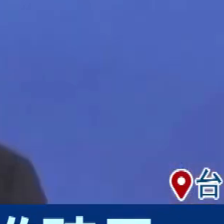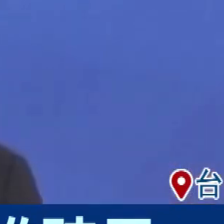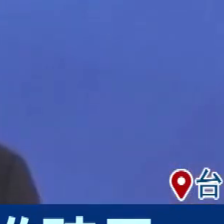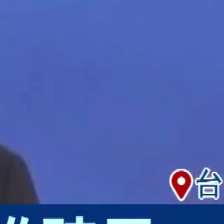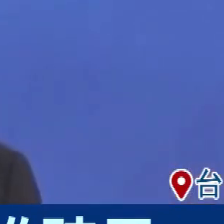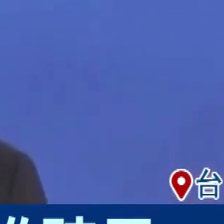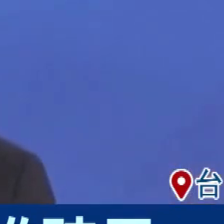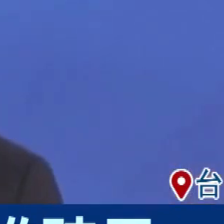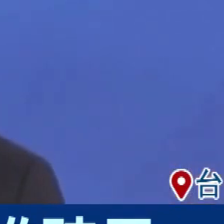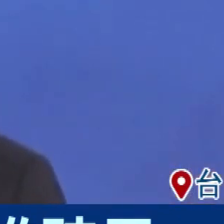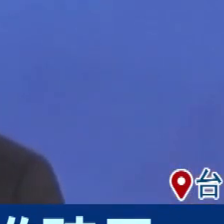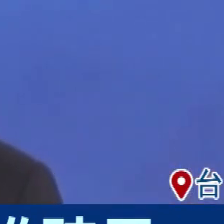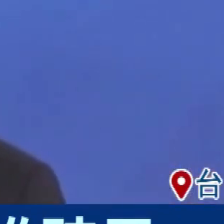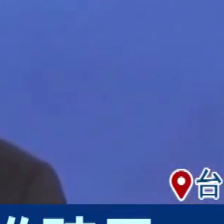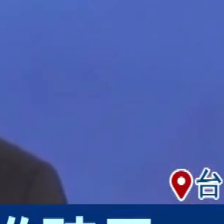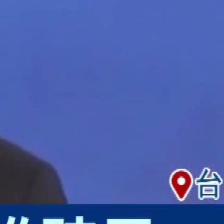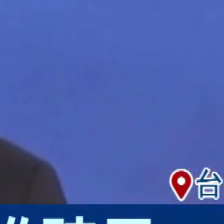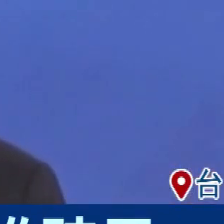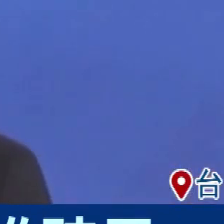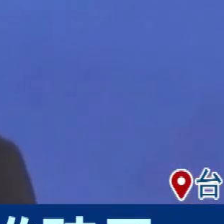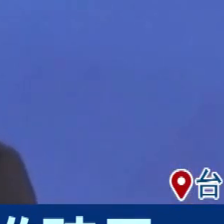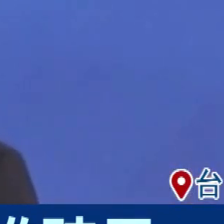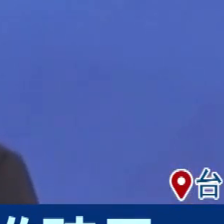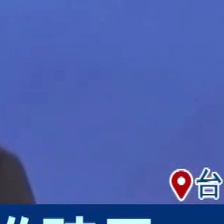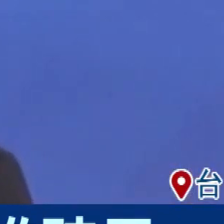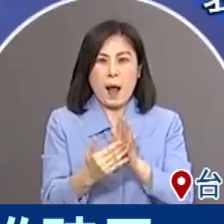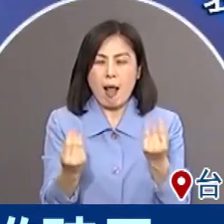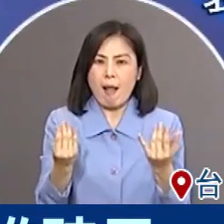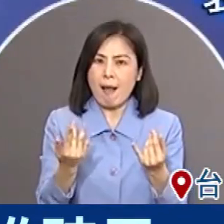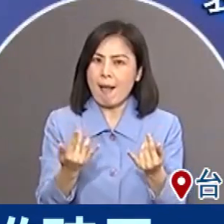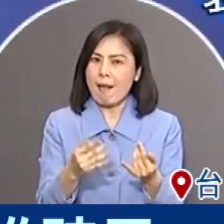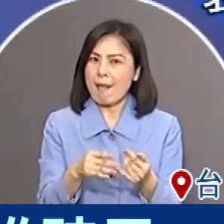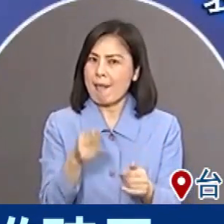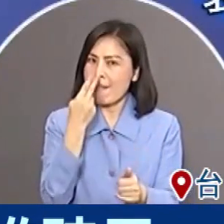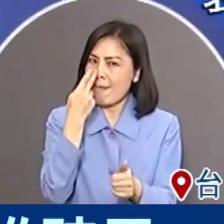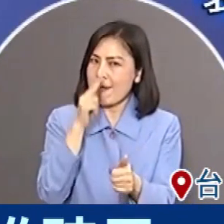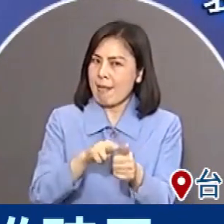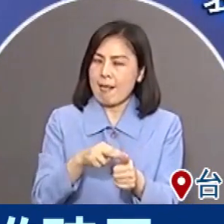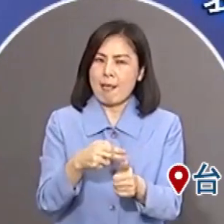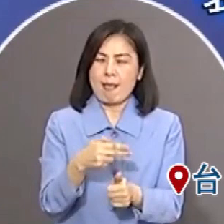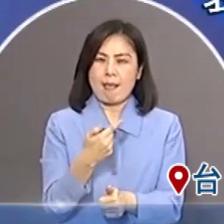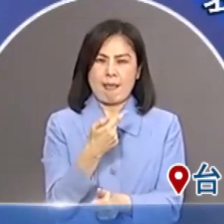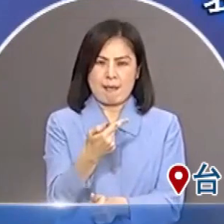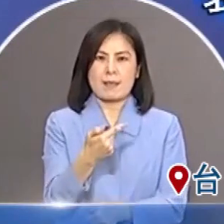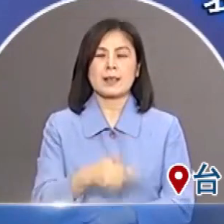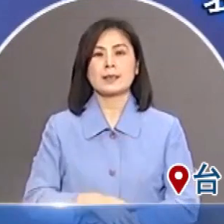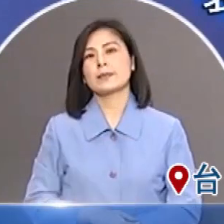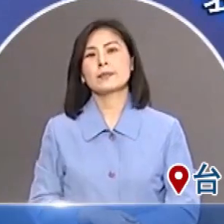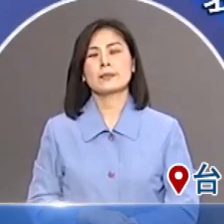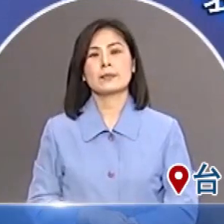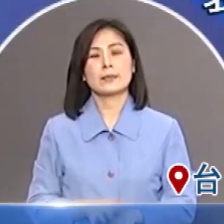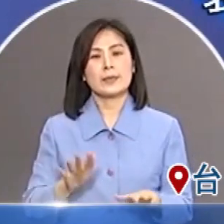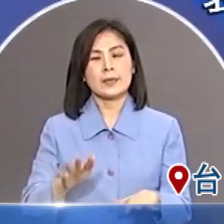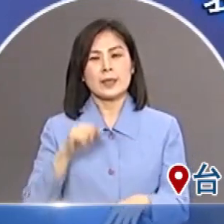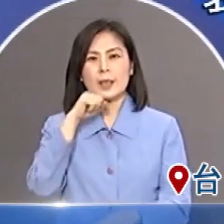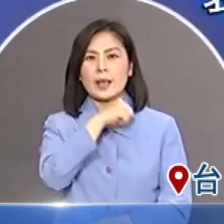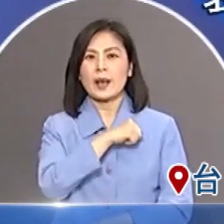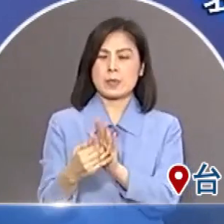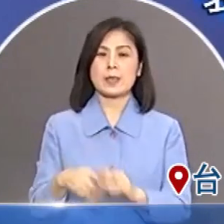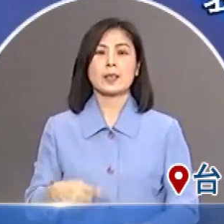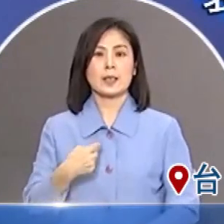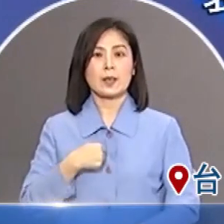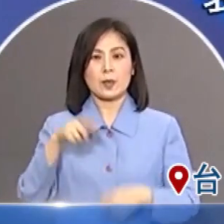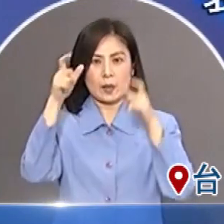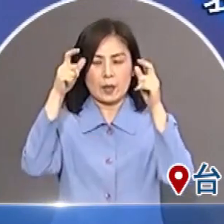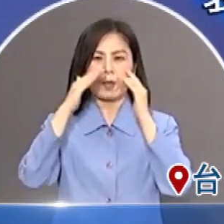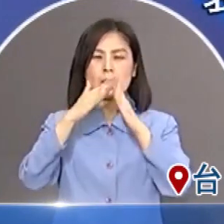问，问的明明是文化，韩国瑜却在毒品上打转。 我们今天台湾最重要很多毒品都在海外制造，